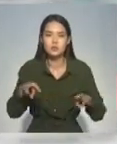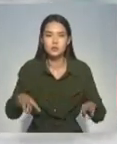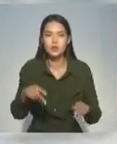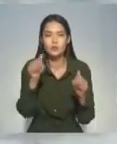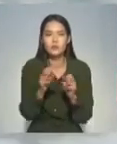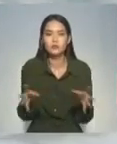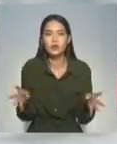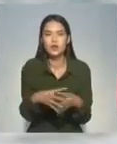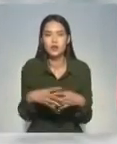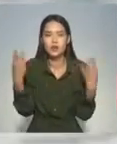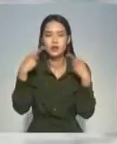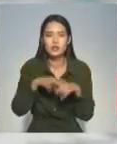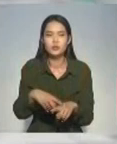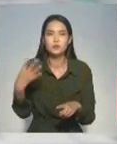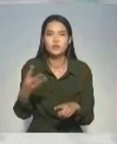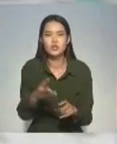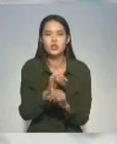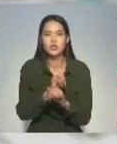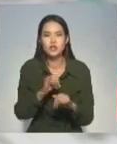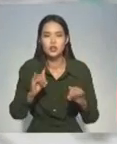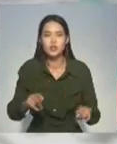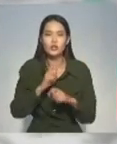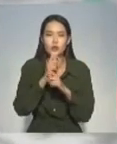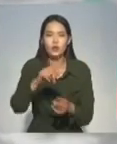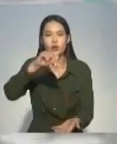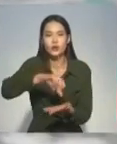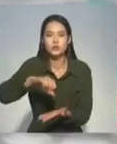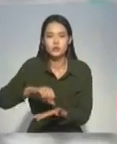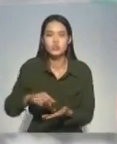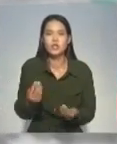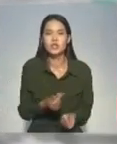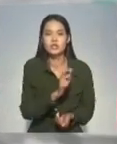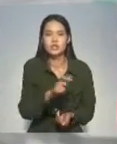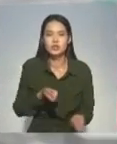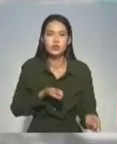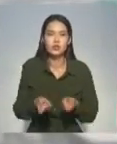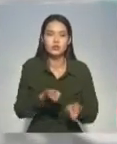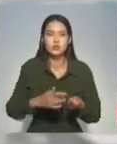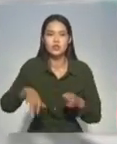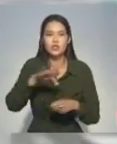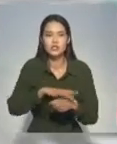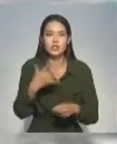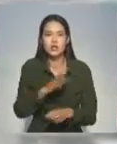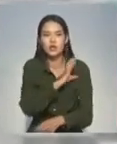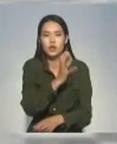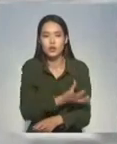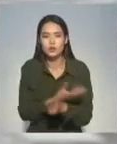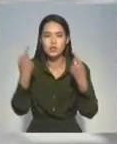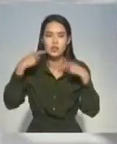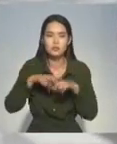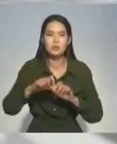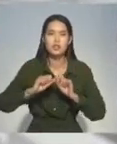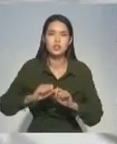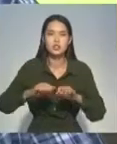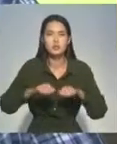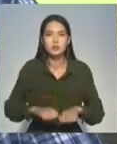формируется по смешанной схеме. Четвертый блок поправок в Конституцию расширяет участие населения в управлении страной. Пятый призван усилить механизм защиты